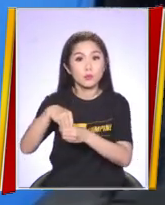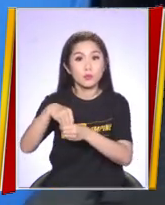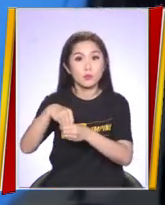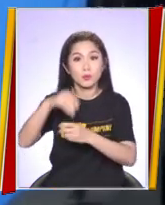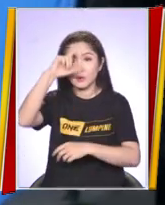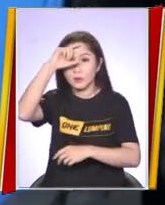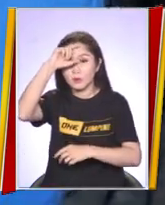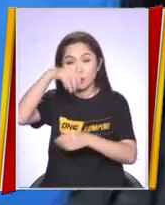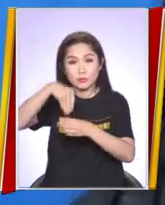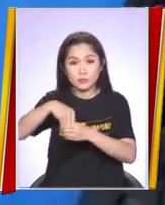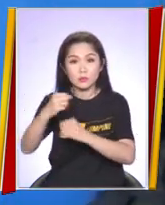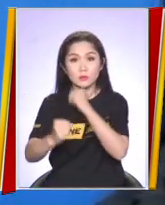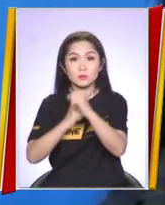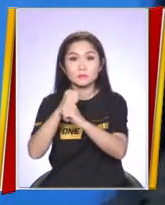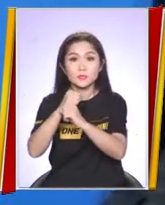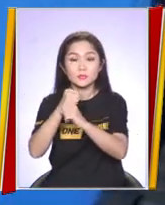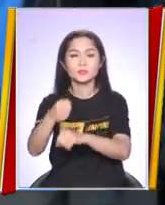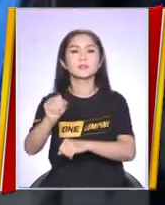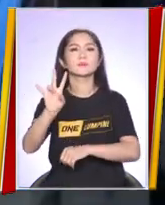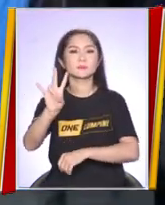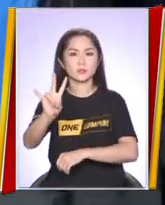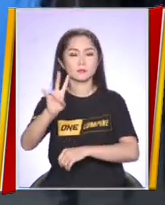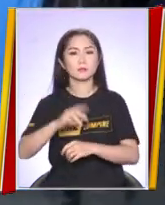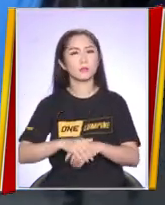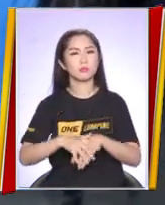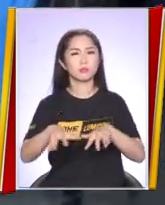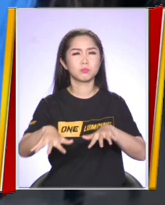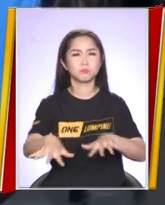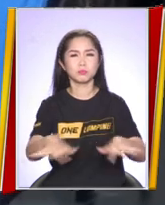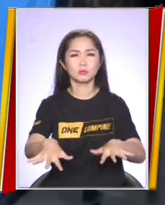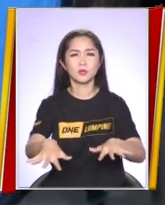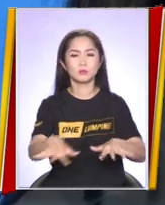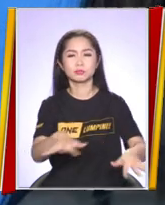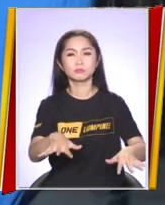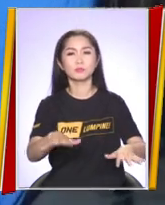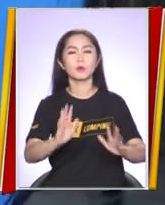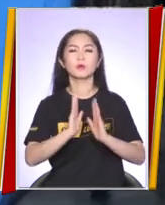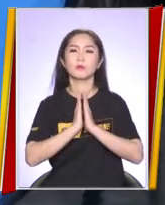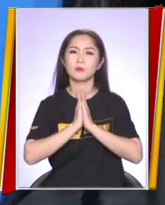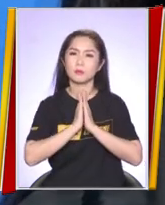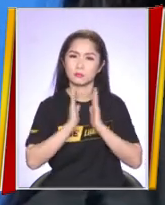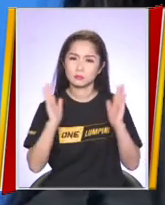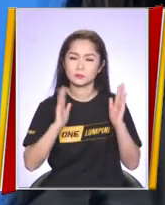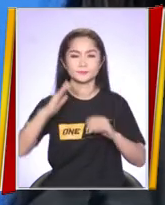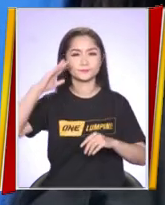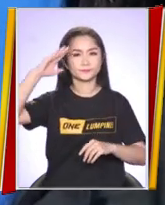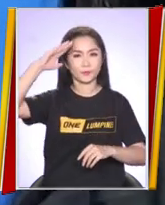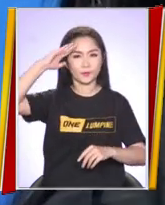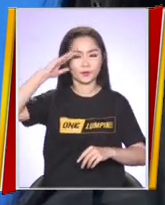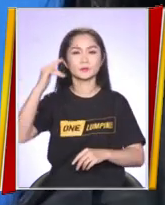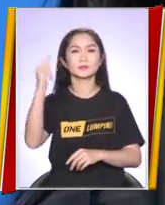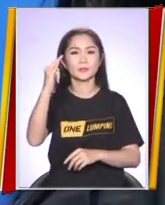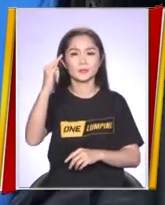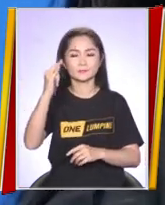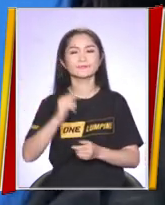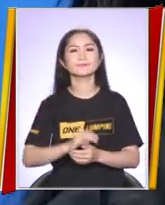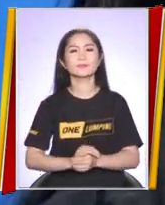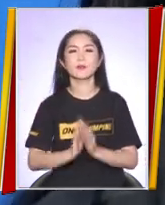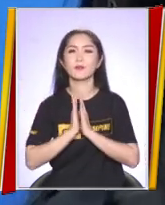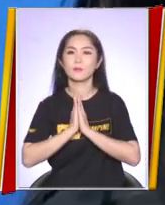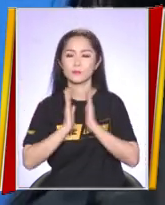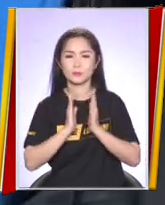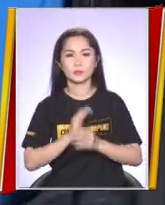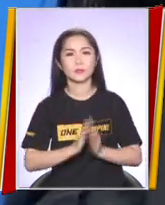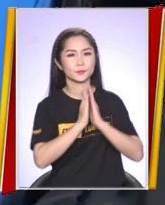ใหญ่ที่สุด ใหญ่ที่สุดครั้งนี้ใหญ่มากขอขอบคุณกองทัพอากาศแล้วก็พระมหากรุณาธิคุณจากในหลว